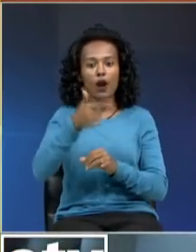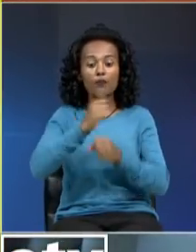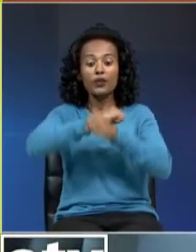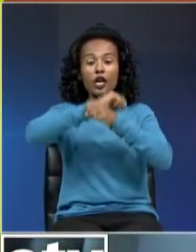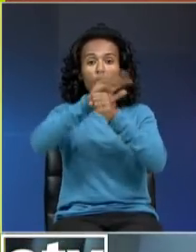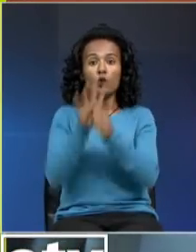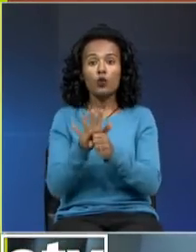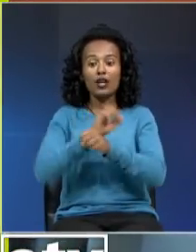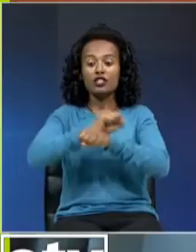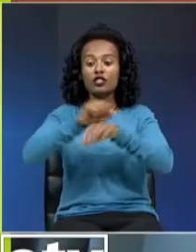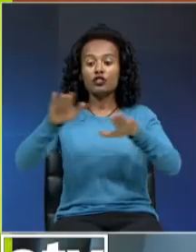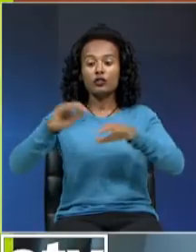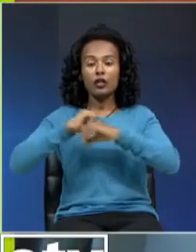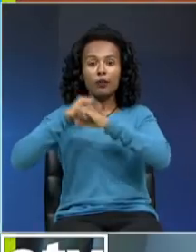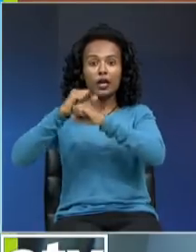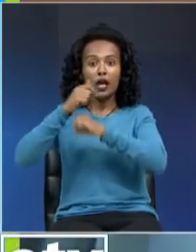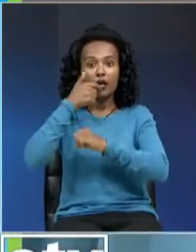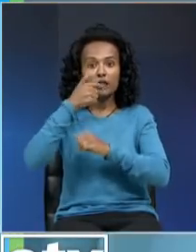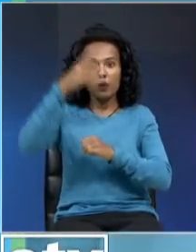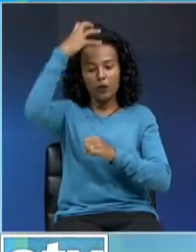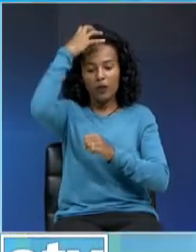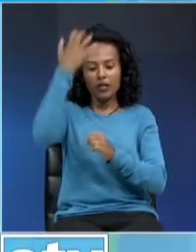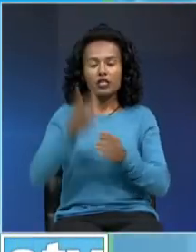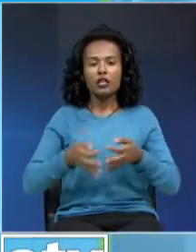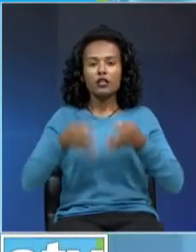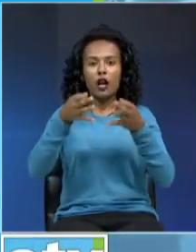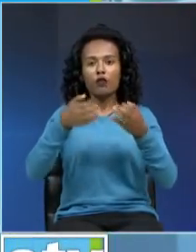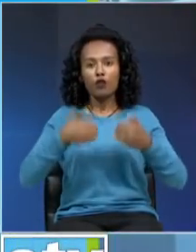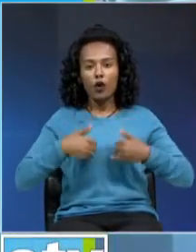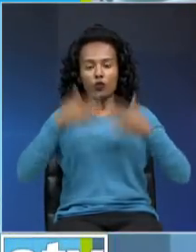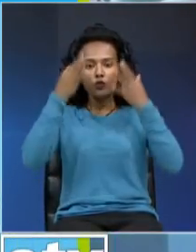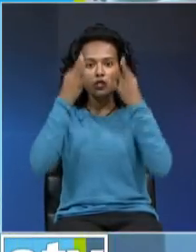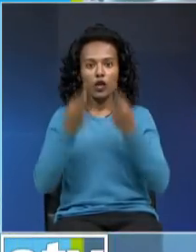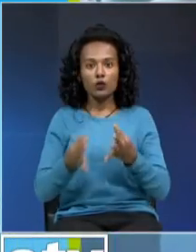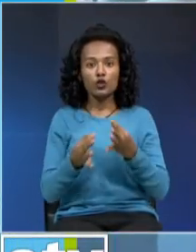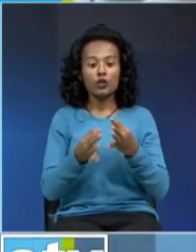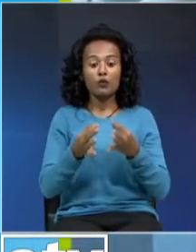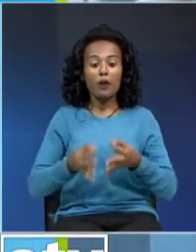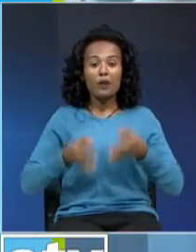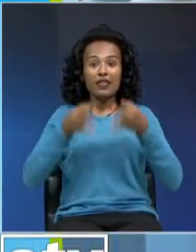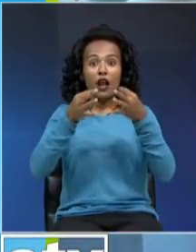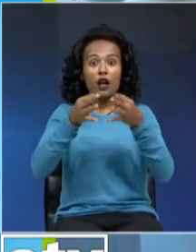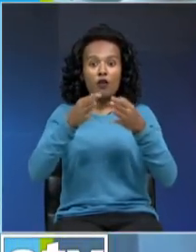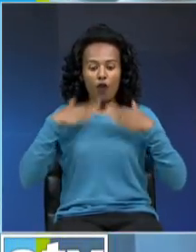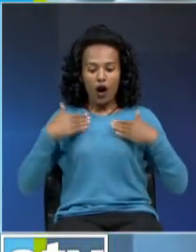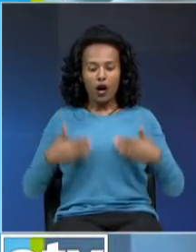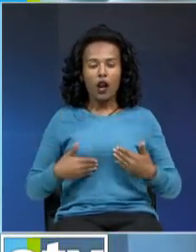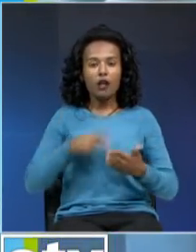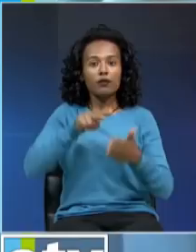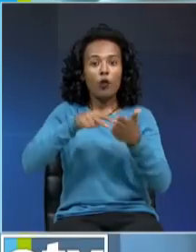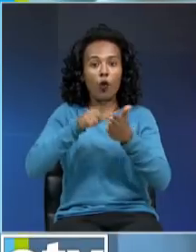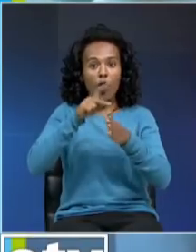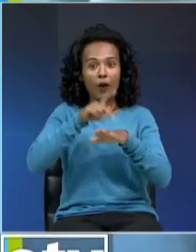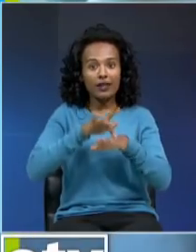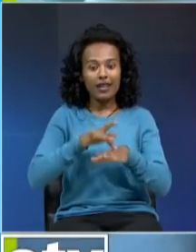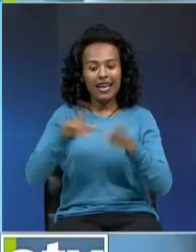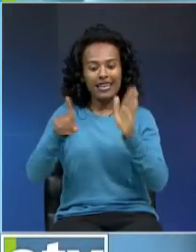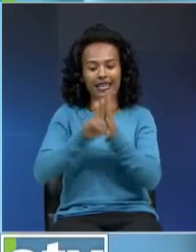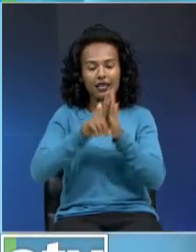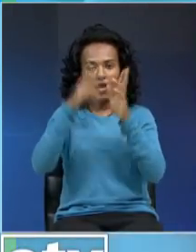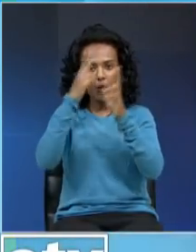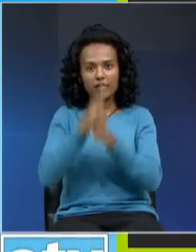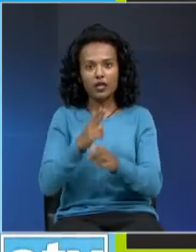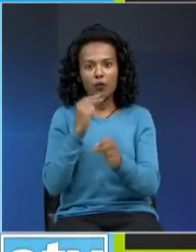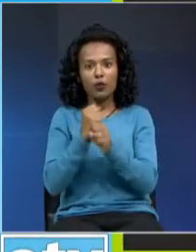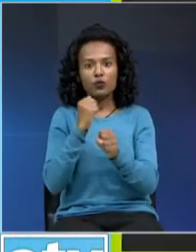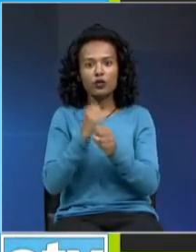የኮሮና ቫይረስ ስርጭትን ለመከላከል ሲባል በመንግስት እየተላለፉ ያሉ ውሳኔዎችን በሚተላለፉ አካላትና ተቋማት ላይ ህግ የማስከበሩ